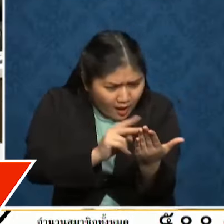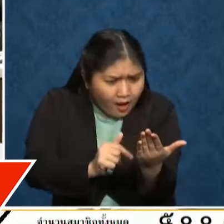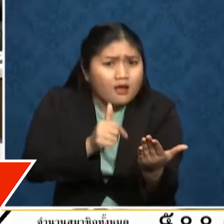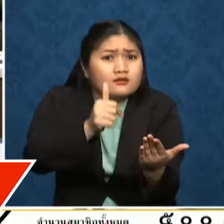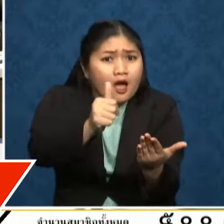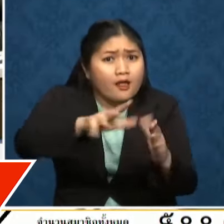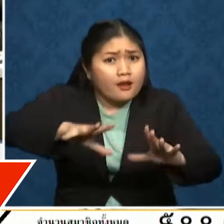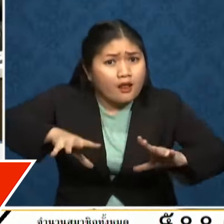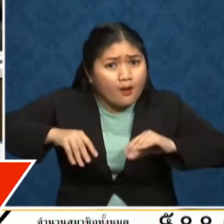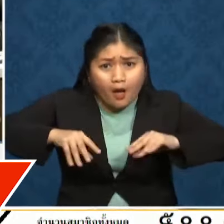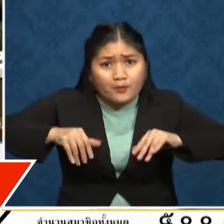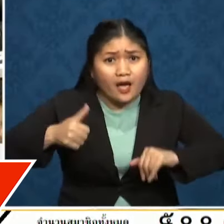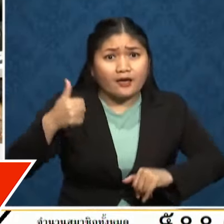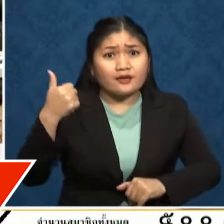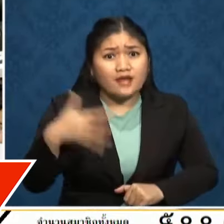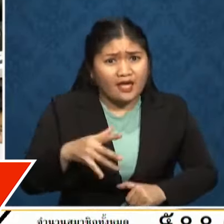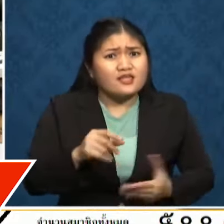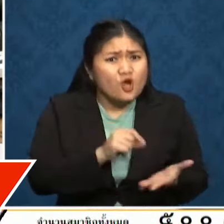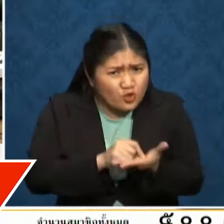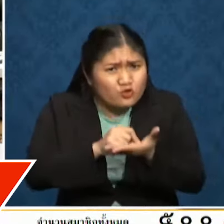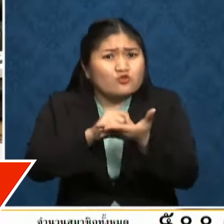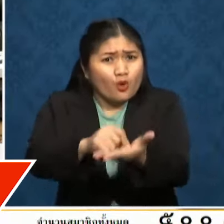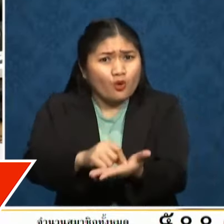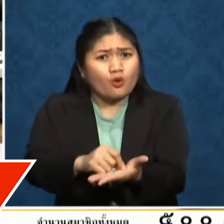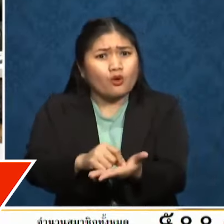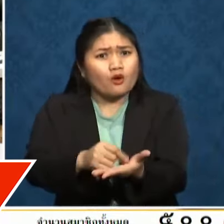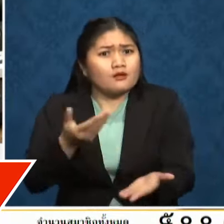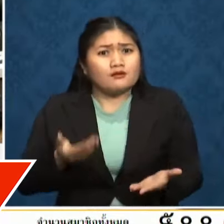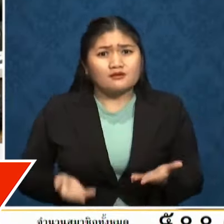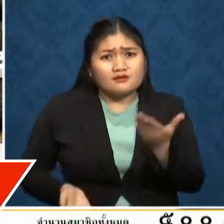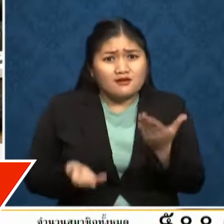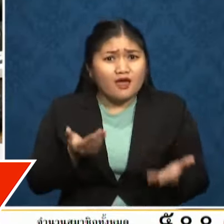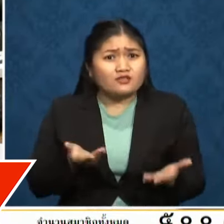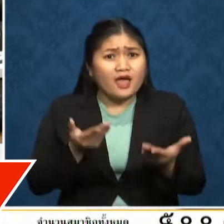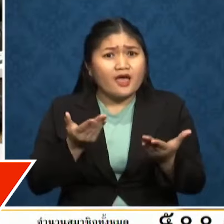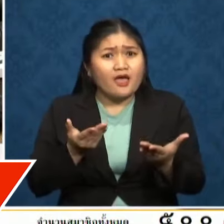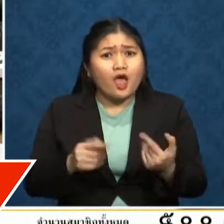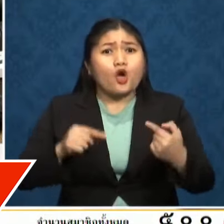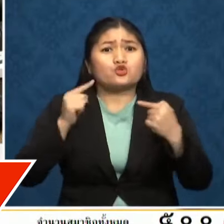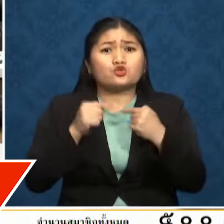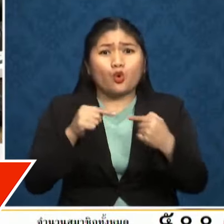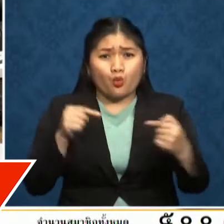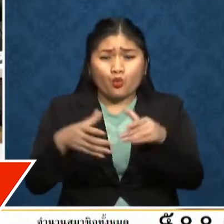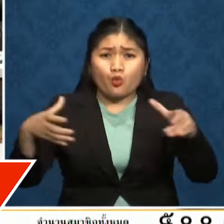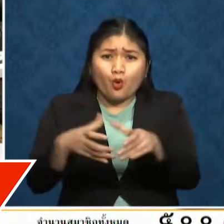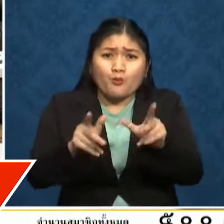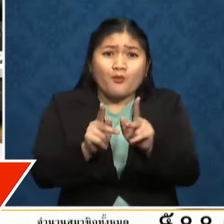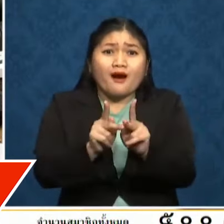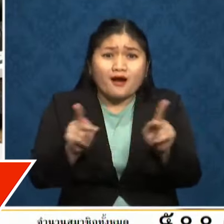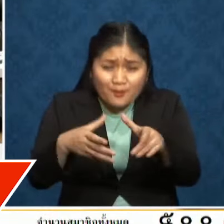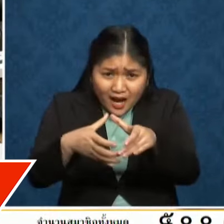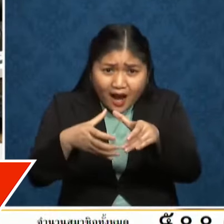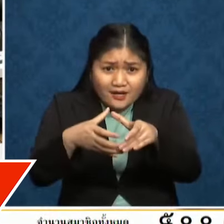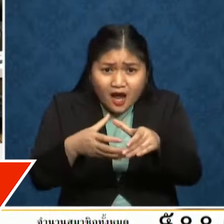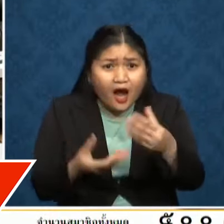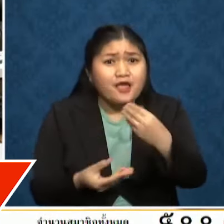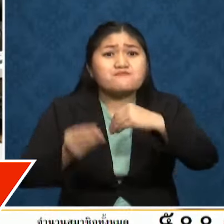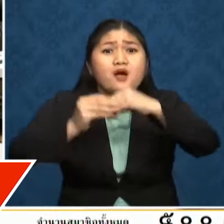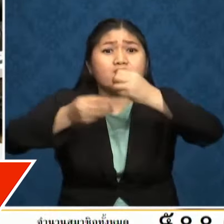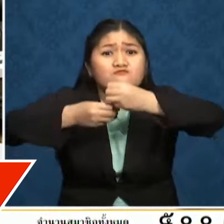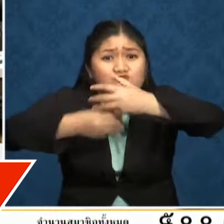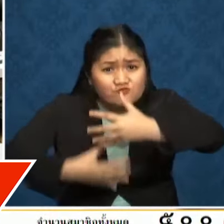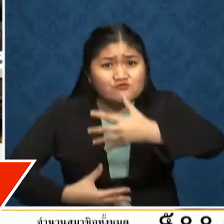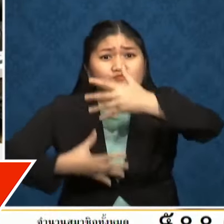ได้หรอไม่ส่งมาสิครับหรือเราก็ขยายจำนวคณะกัมาที่การที่จะมีการพเจออนา